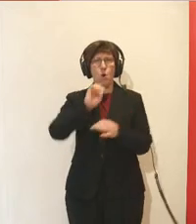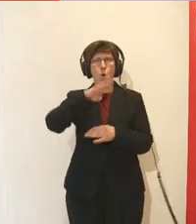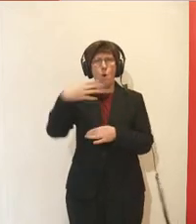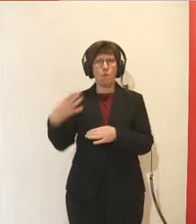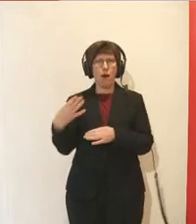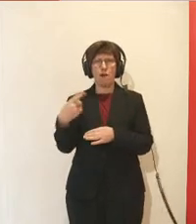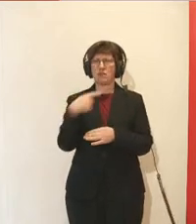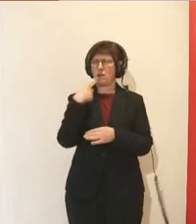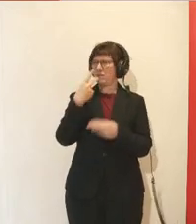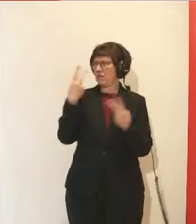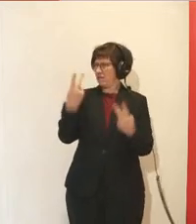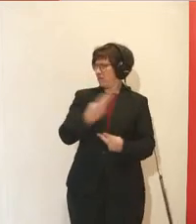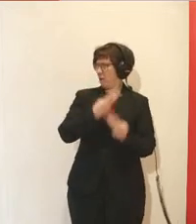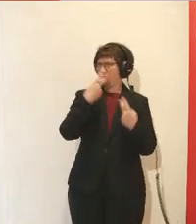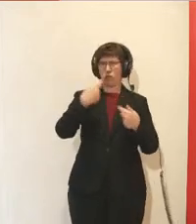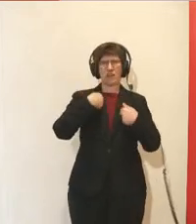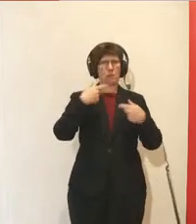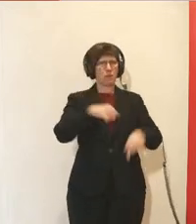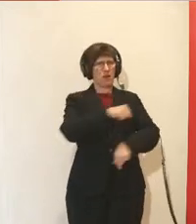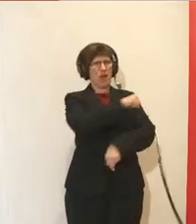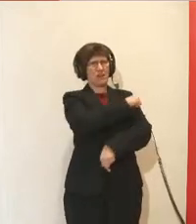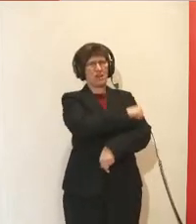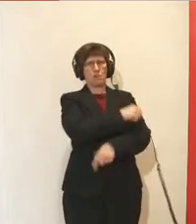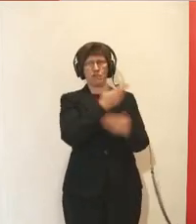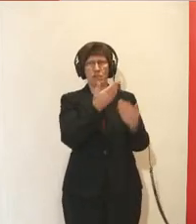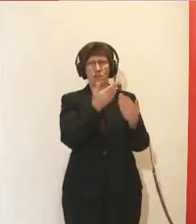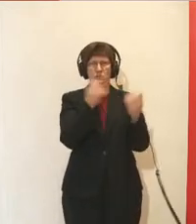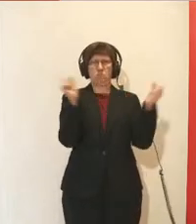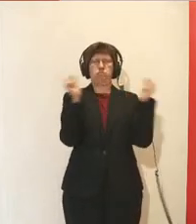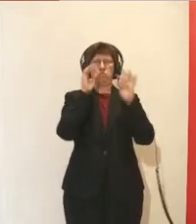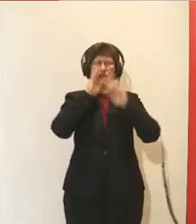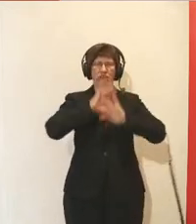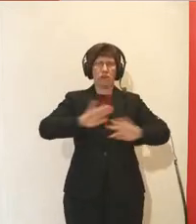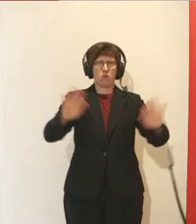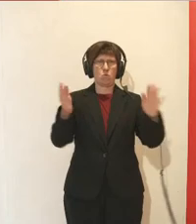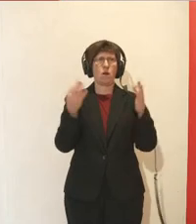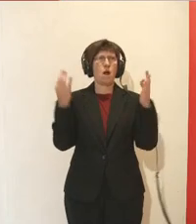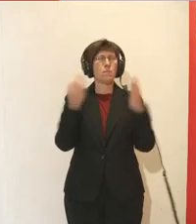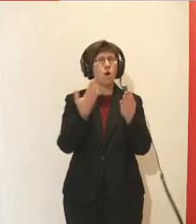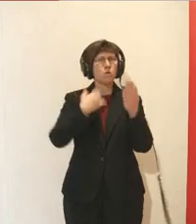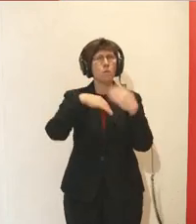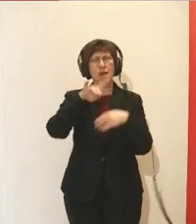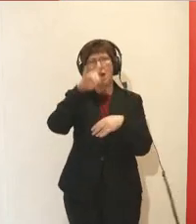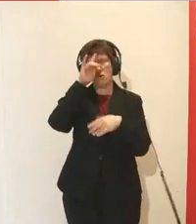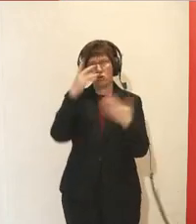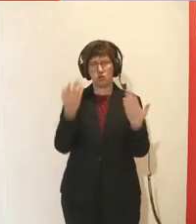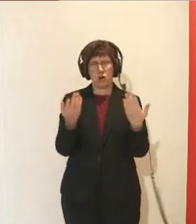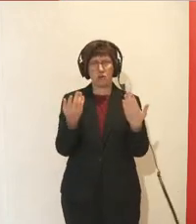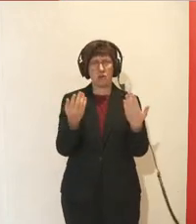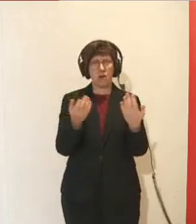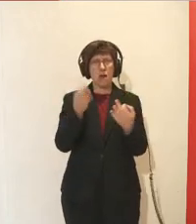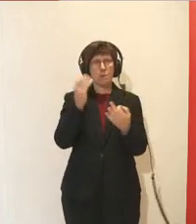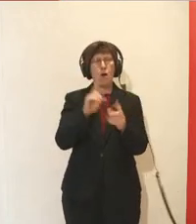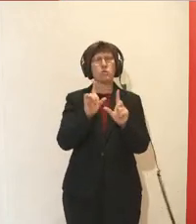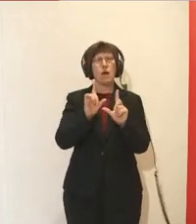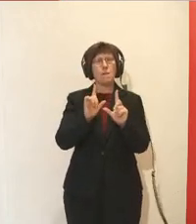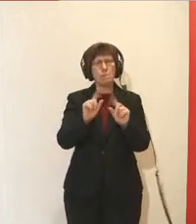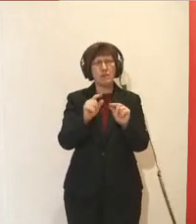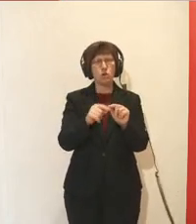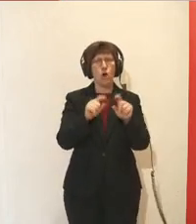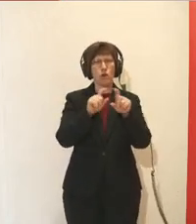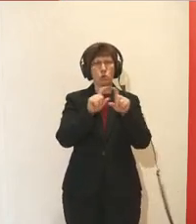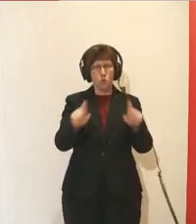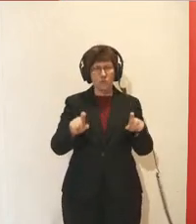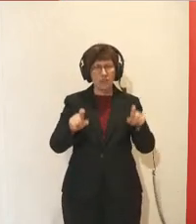heute hinstellt und sagt natürlich lasse ich mich impfen hat das ja eine wahnsinnige wirkung und davon bräuchten wir in deutschland gerade also wir brauchen die deutungshoheit über dieses